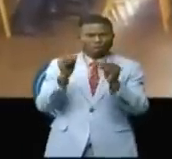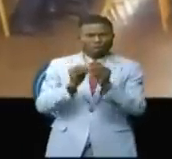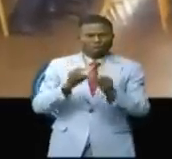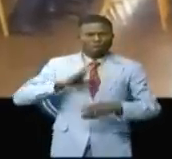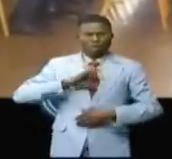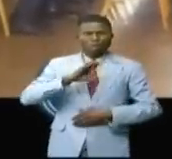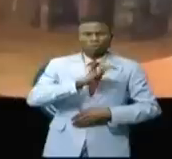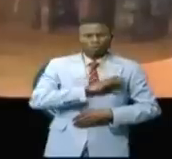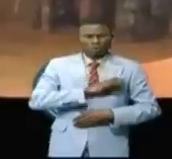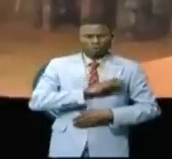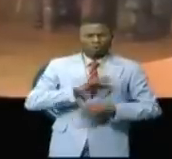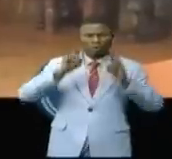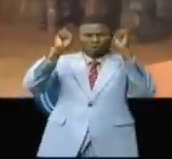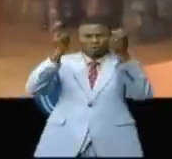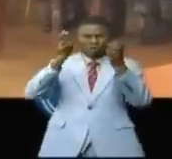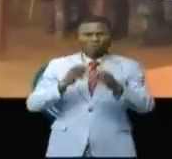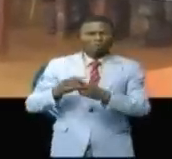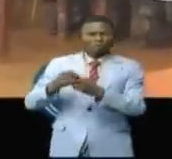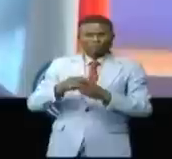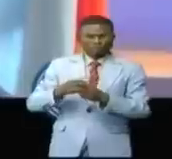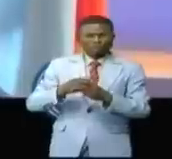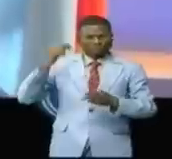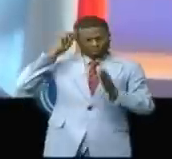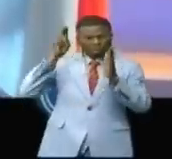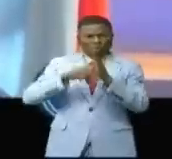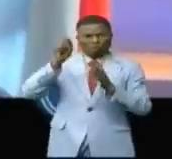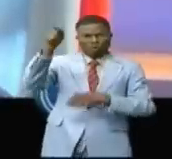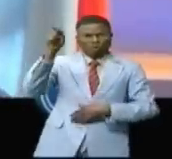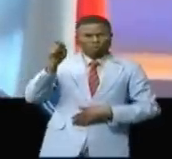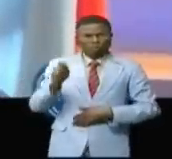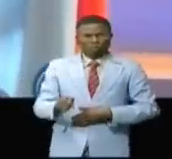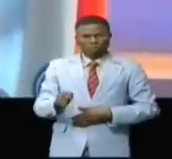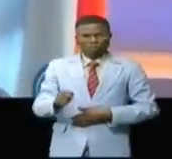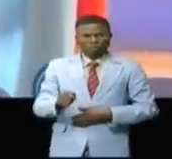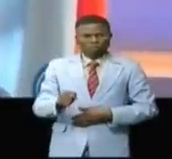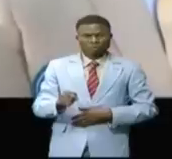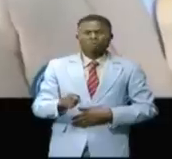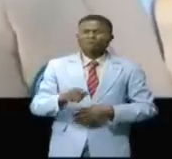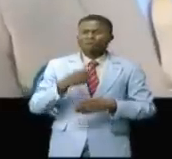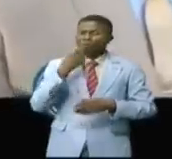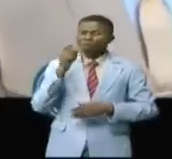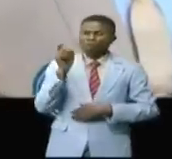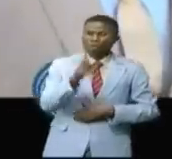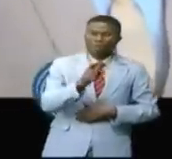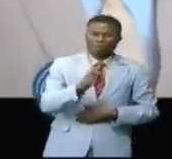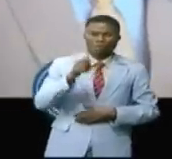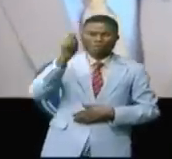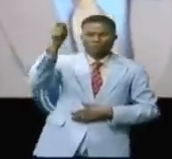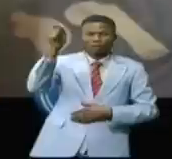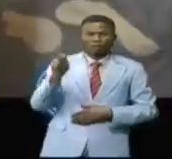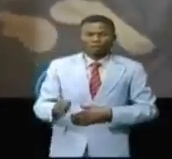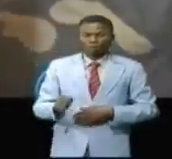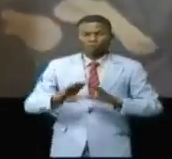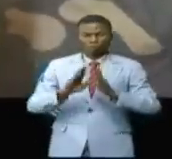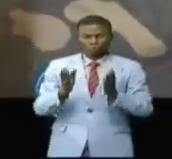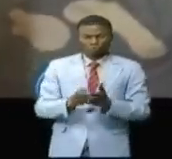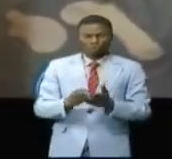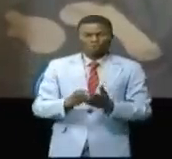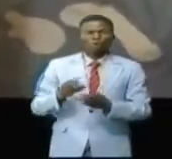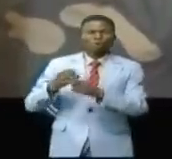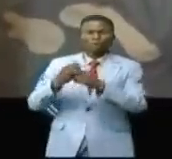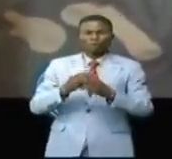urbain de sécurité le gouverneur militaire a instruit les forces de l'ordre et de sécurité